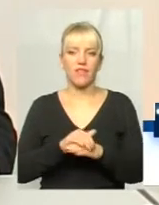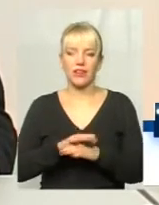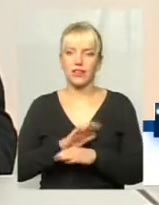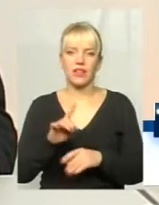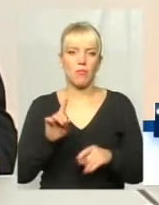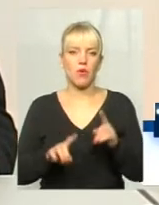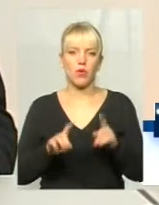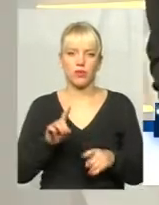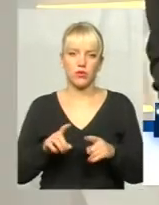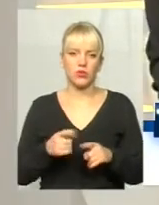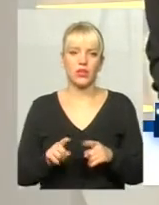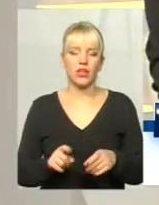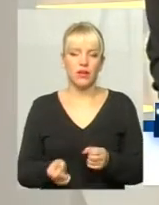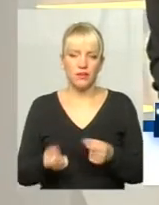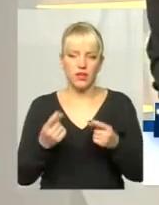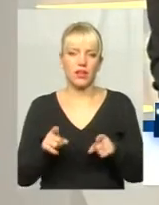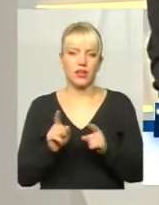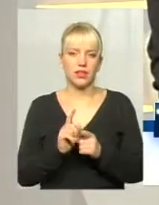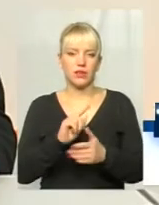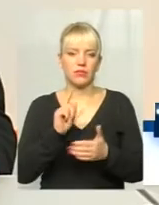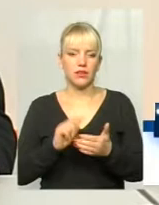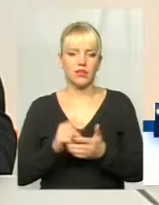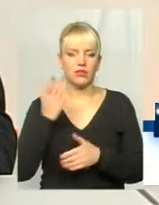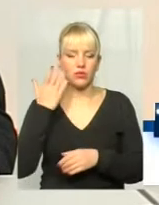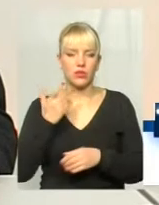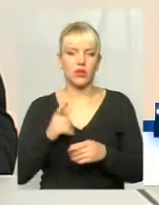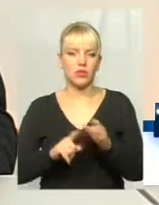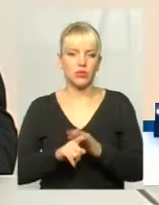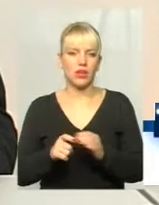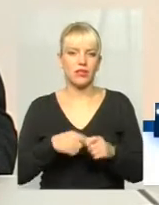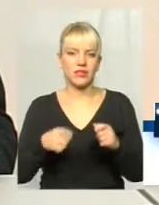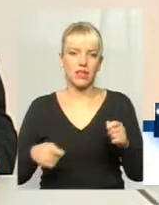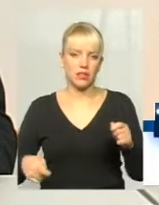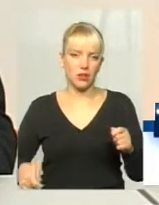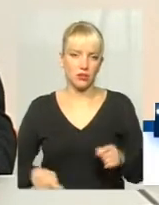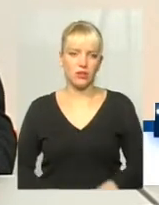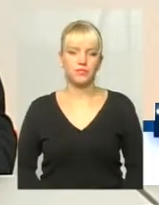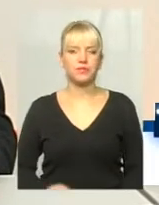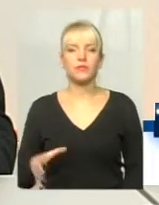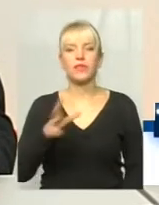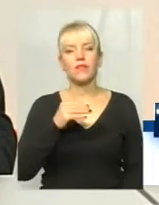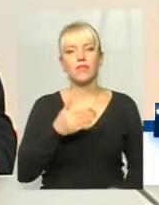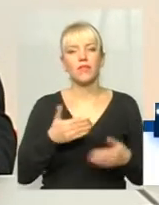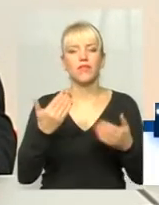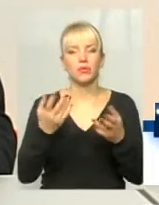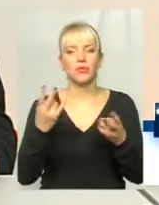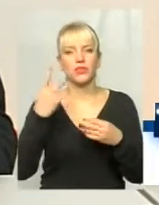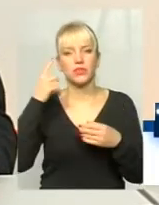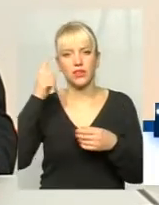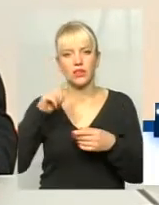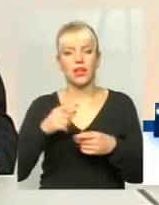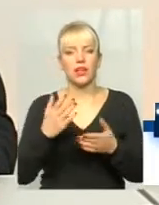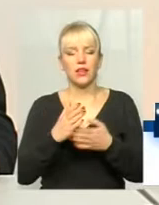такі питання, коли затягуються ввід в експлуатацію і так далі. Але слід розуміти друге. Є проект, і він повинен